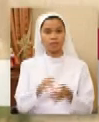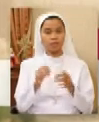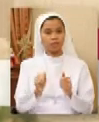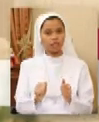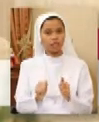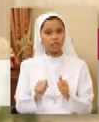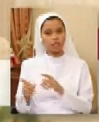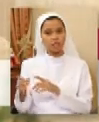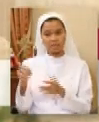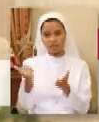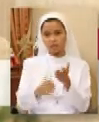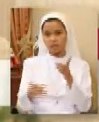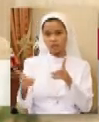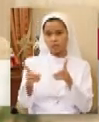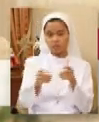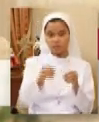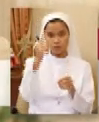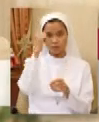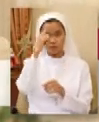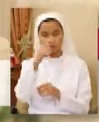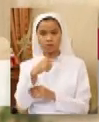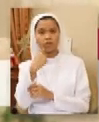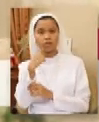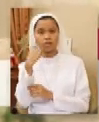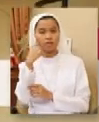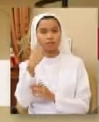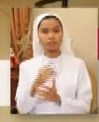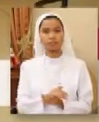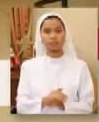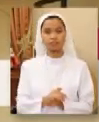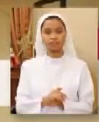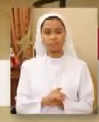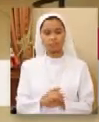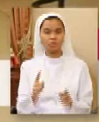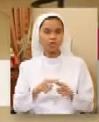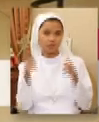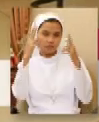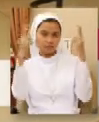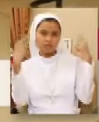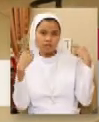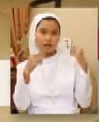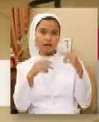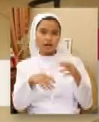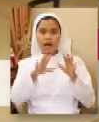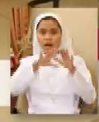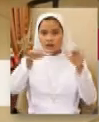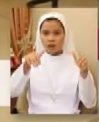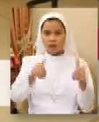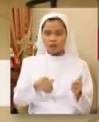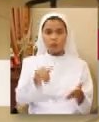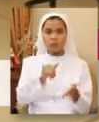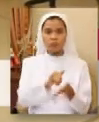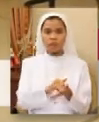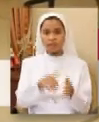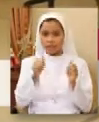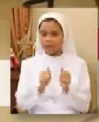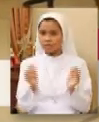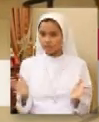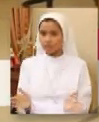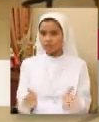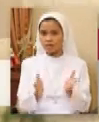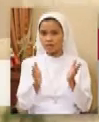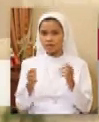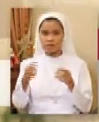pwedeng gawin ng program para sa mga. Pero si sir, paano ta ma-encourage sa satuyang